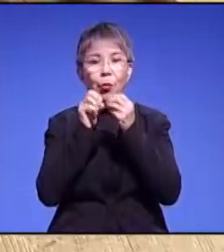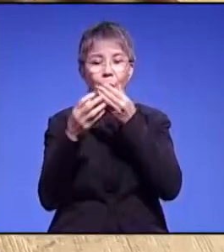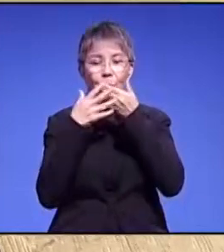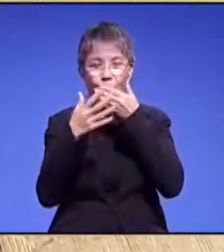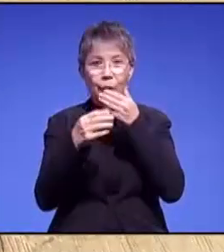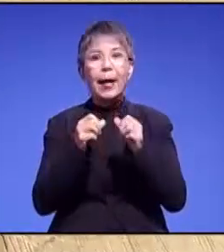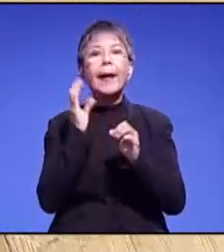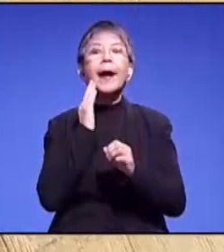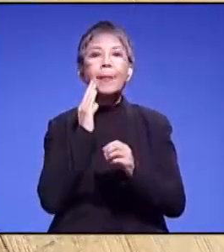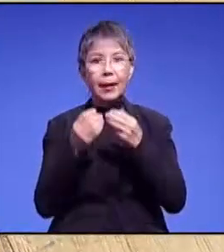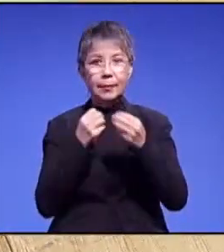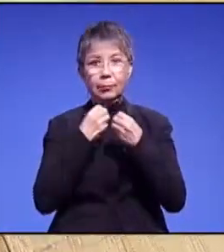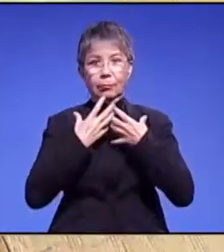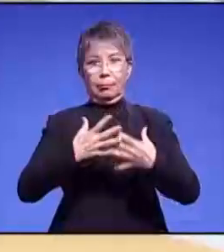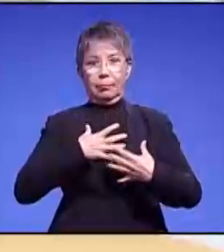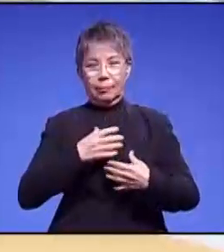bebas bernafas.